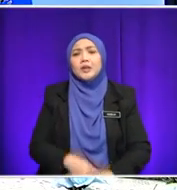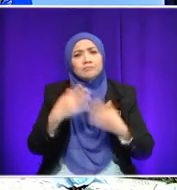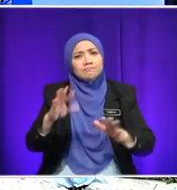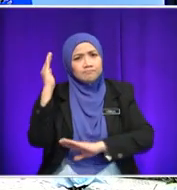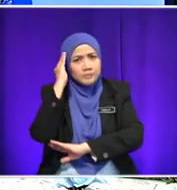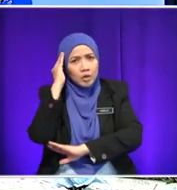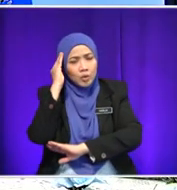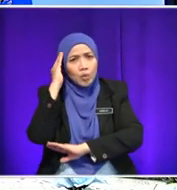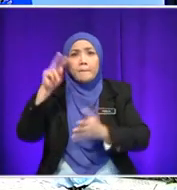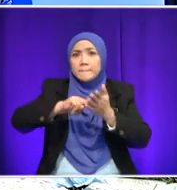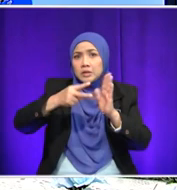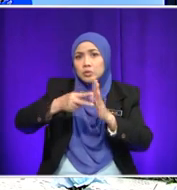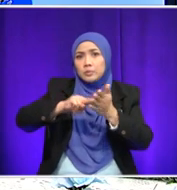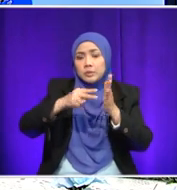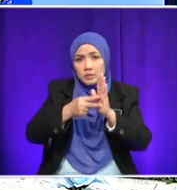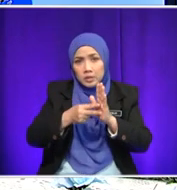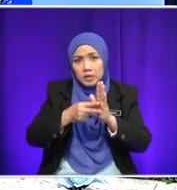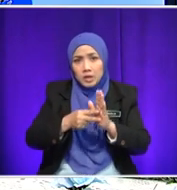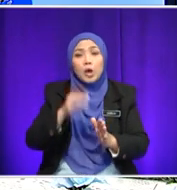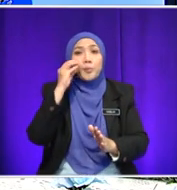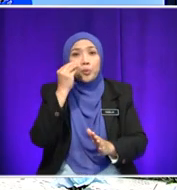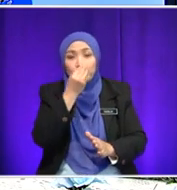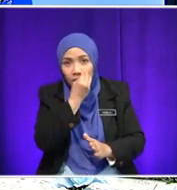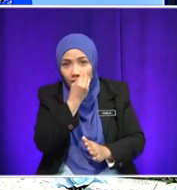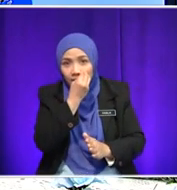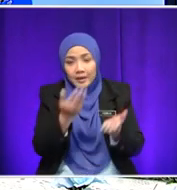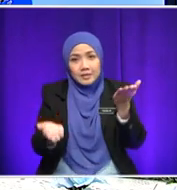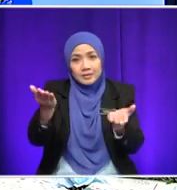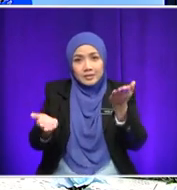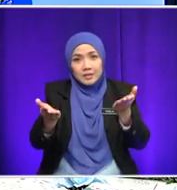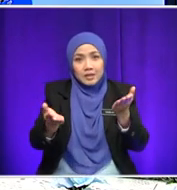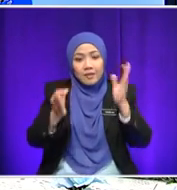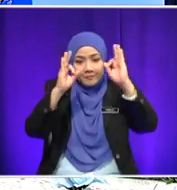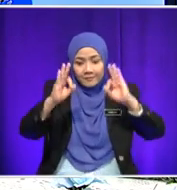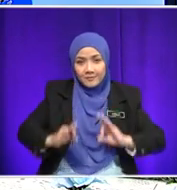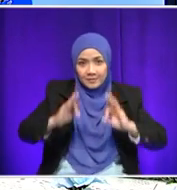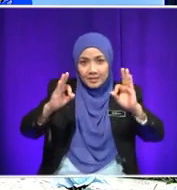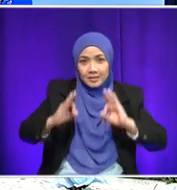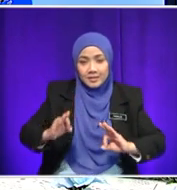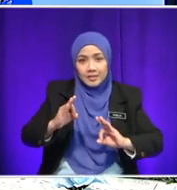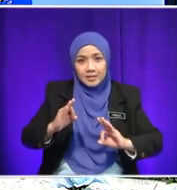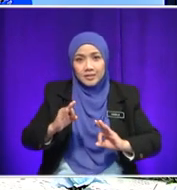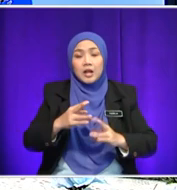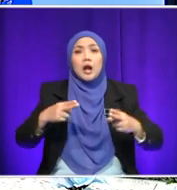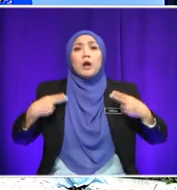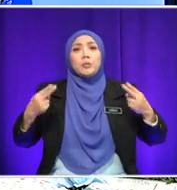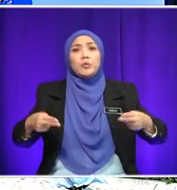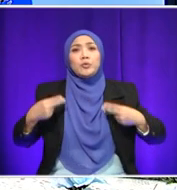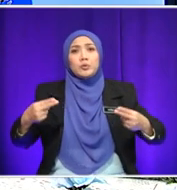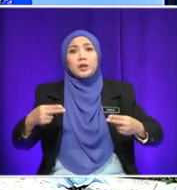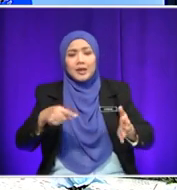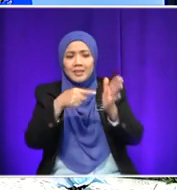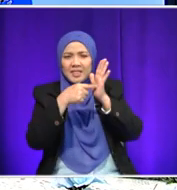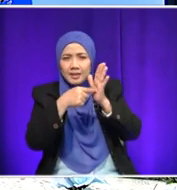bunga kita dan juga prinsip gubahan tadi ada tiga keseimbangan fisikal dan visual juga Harmoni serta titik